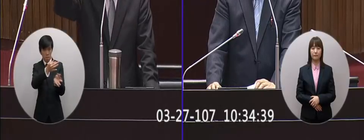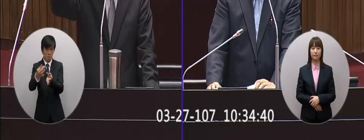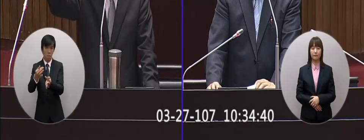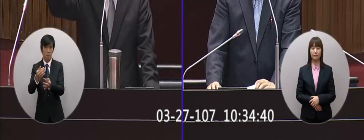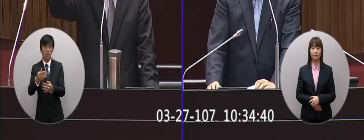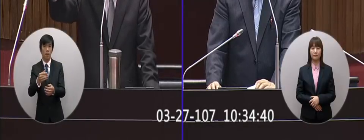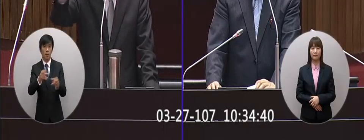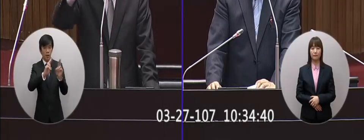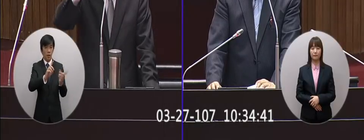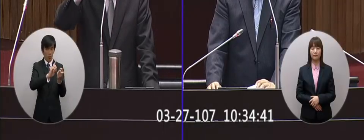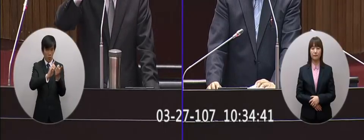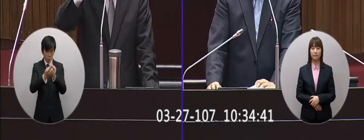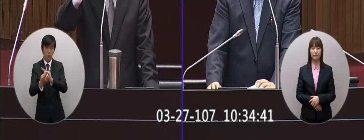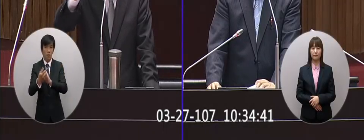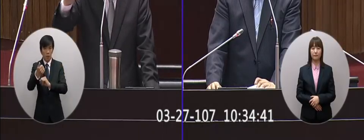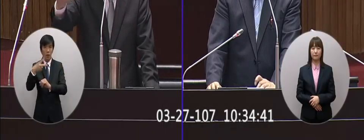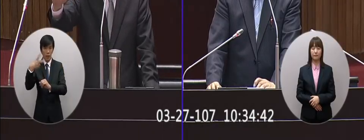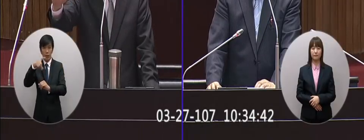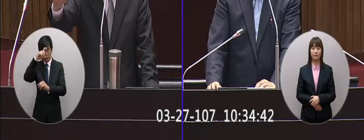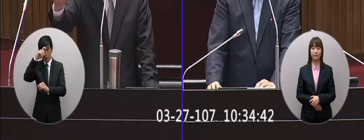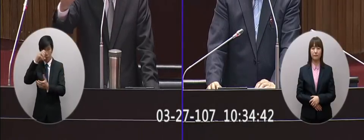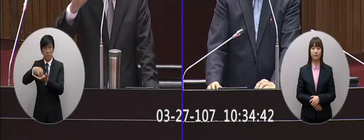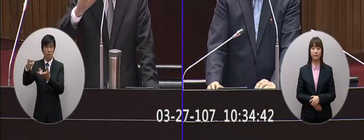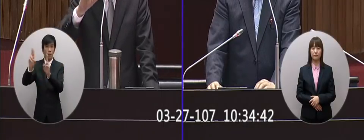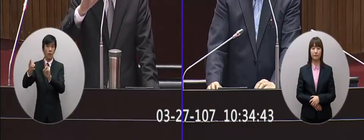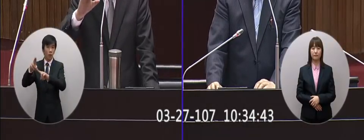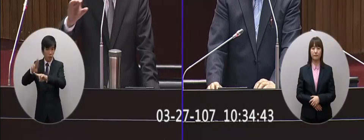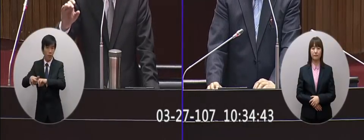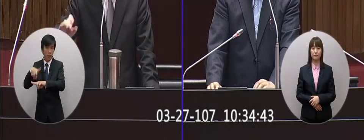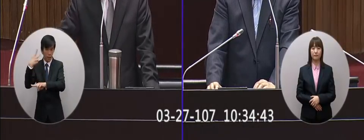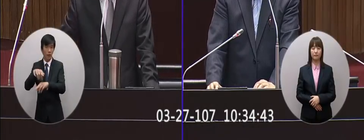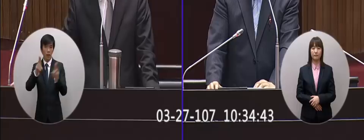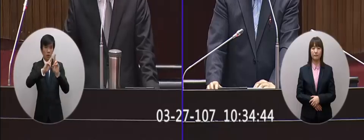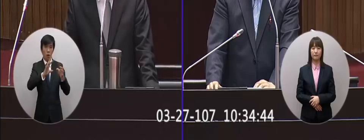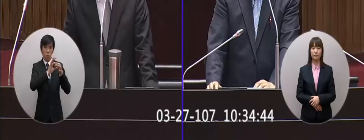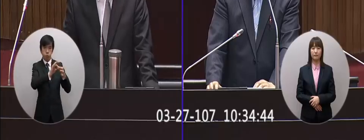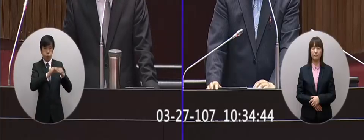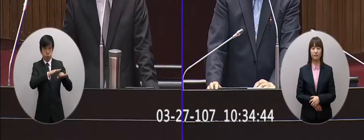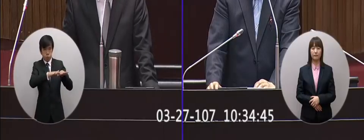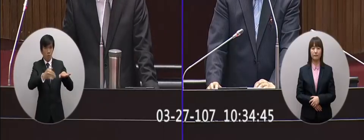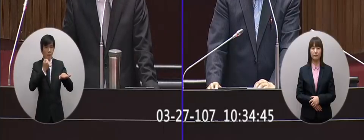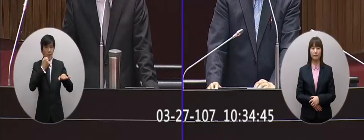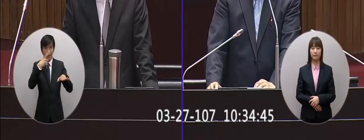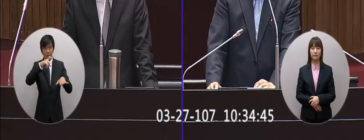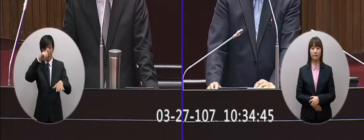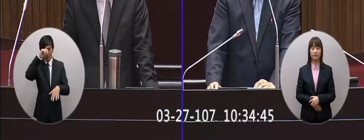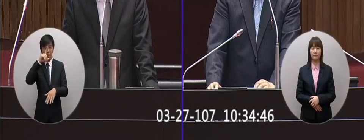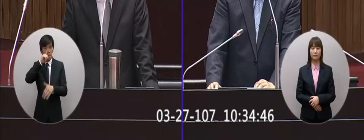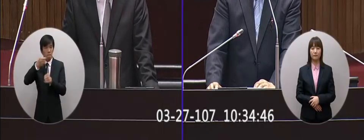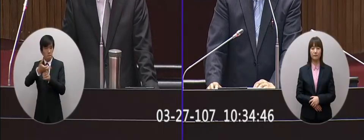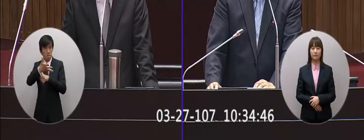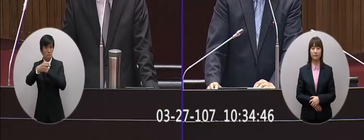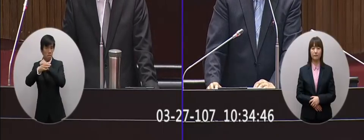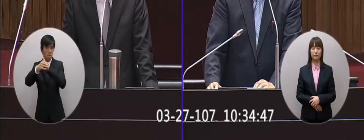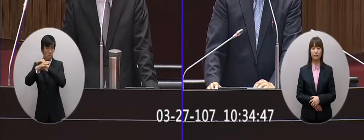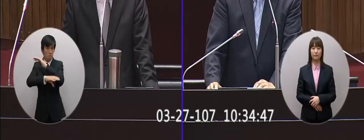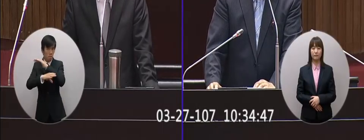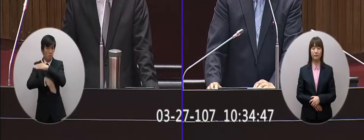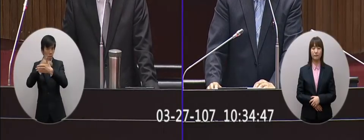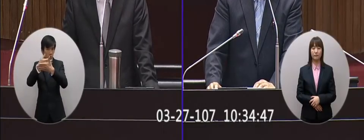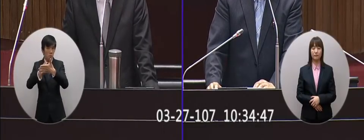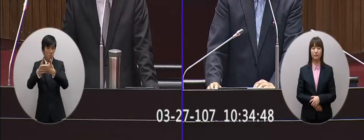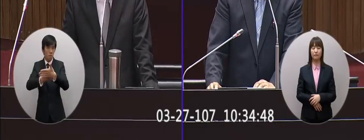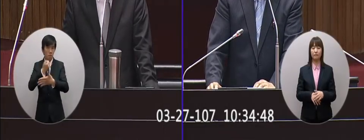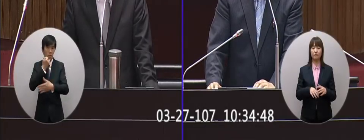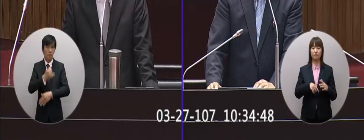达到飞核家园，然后又稳定供电，同时呢也能够减少污染、啊、就是目前我能够所想的